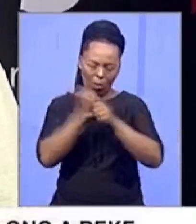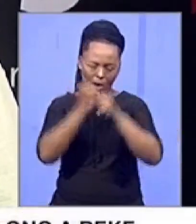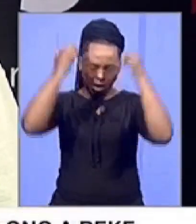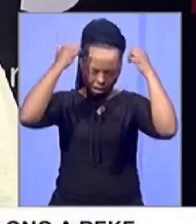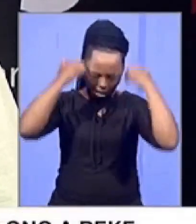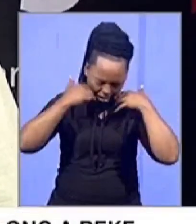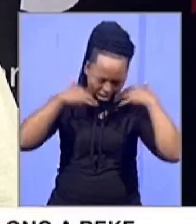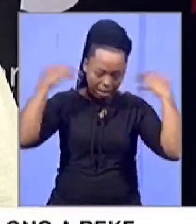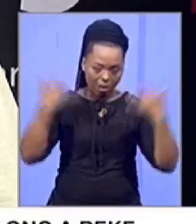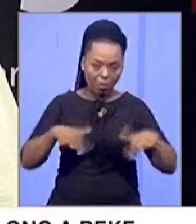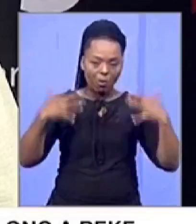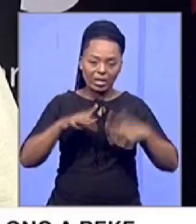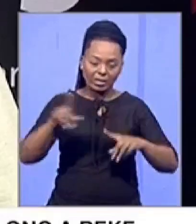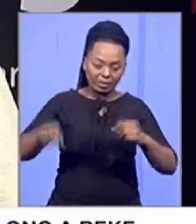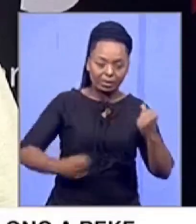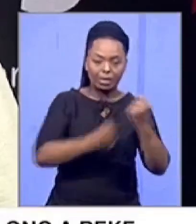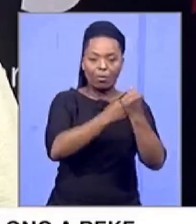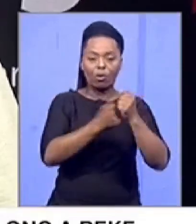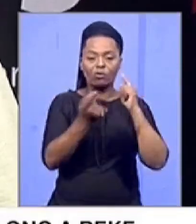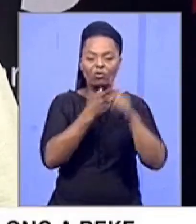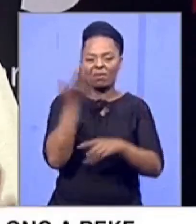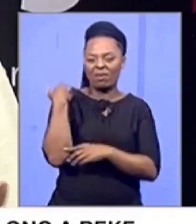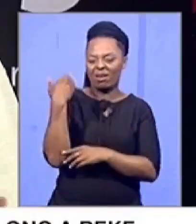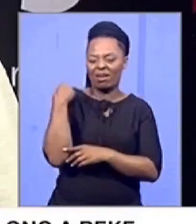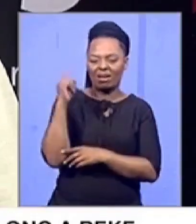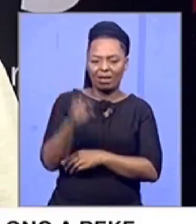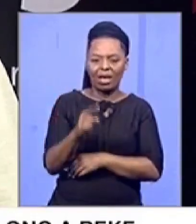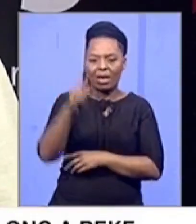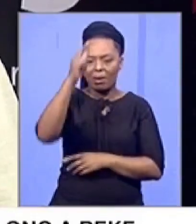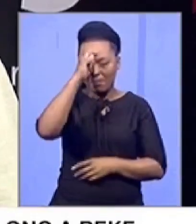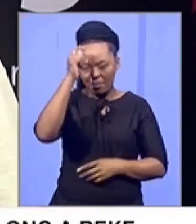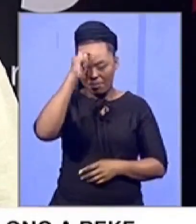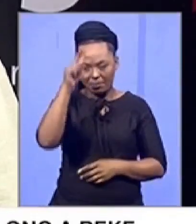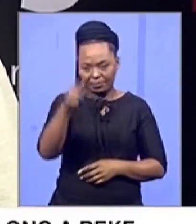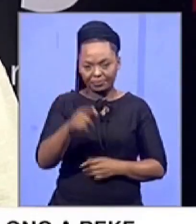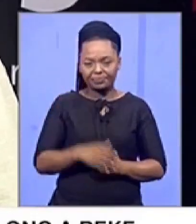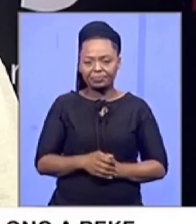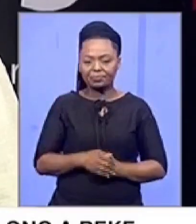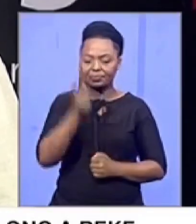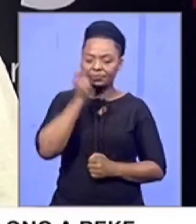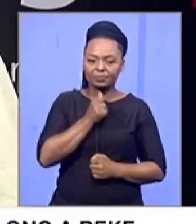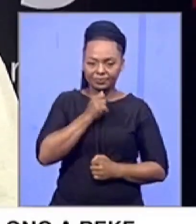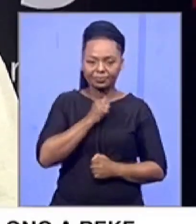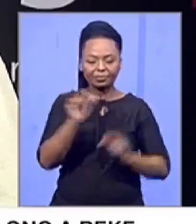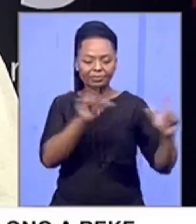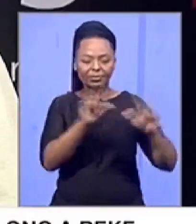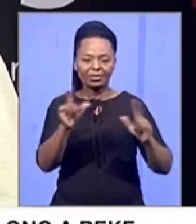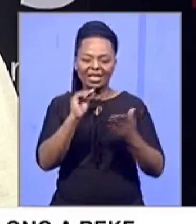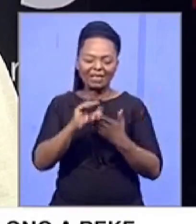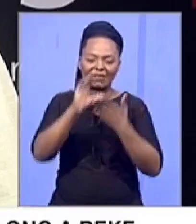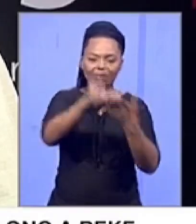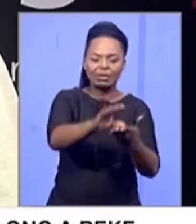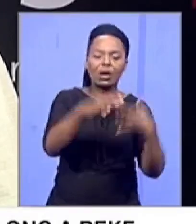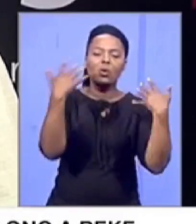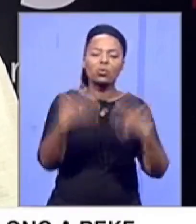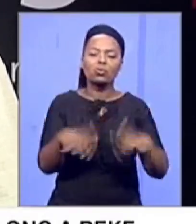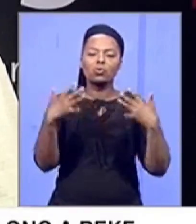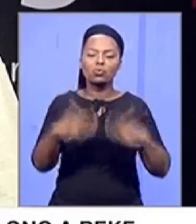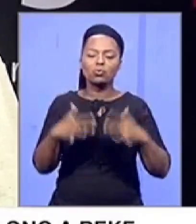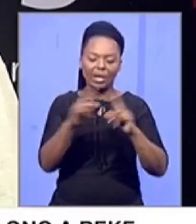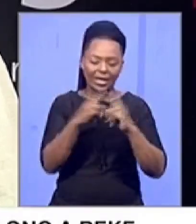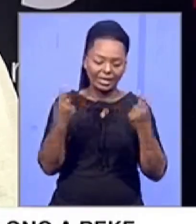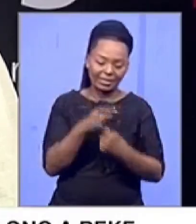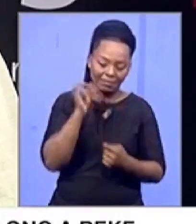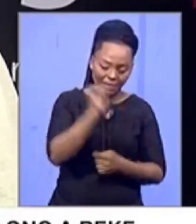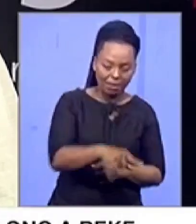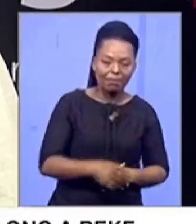le tshehetso e leng teng sehlopheng sena sa bona sa pele sa banna Sundowns e entse investment e ngata sehlopheng sena mme ke